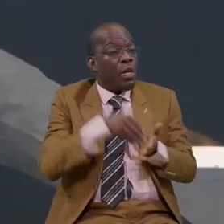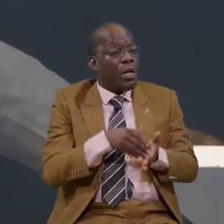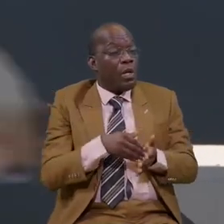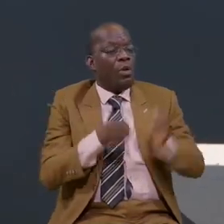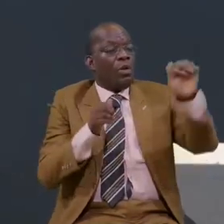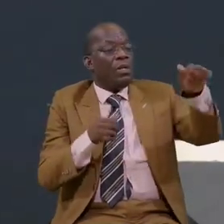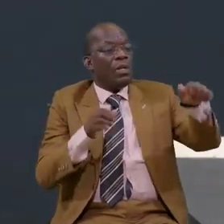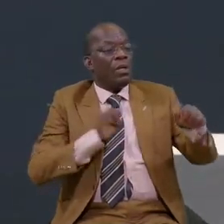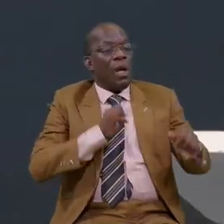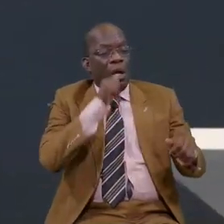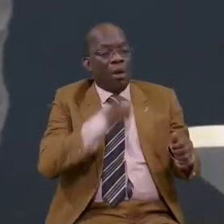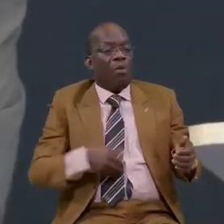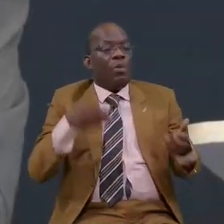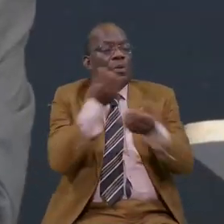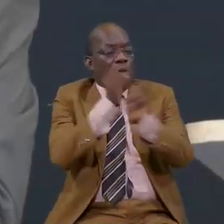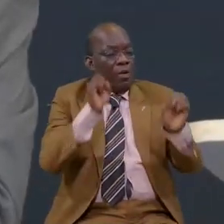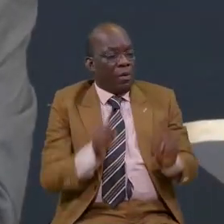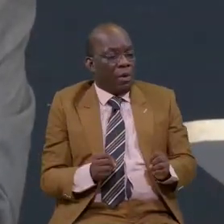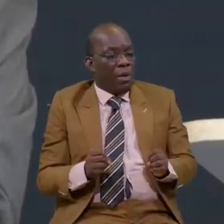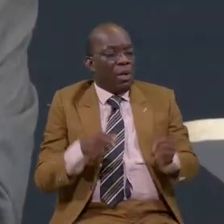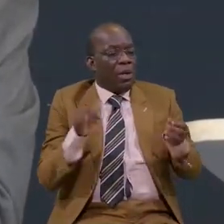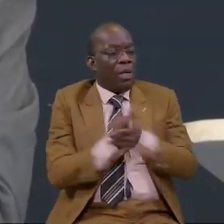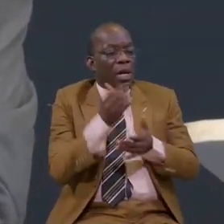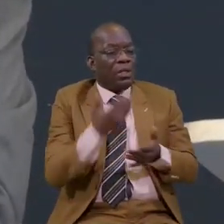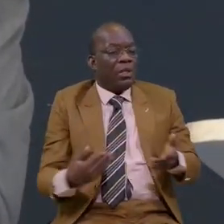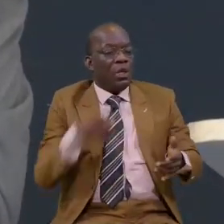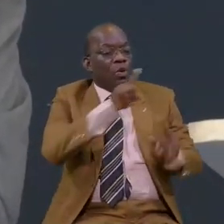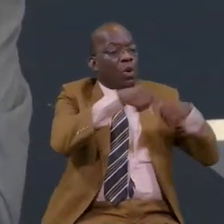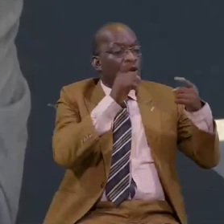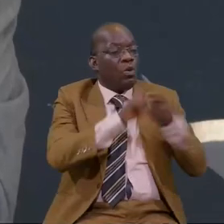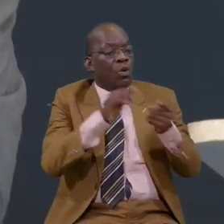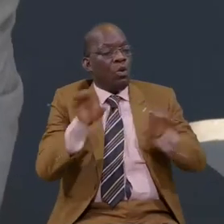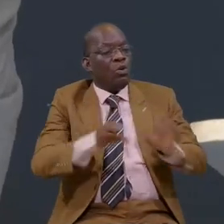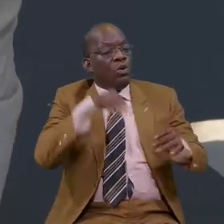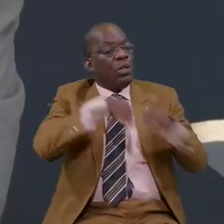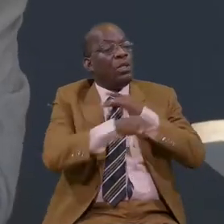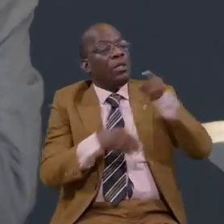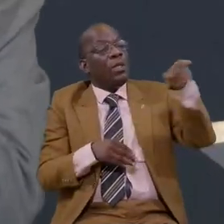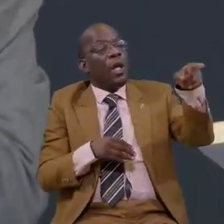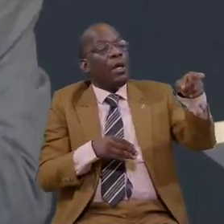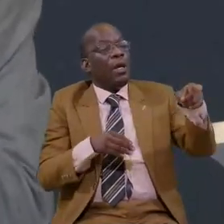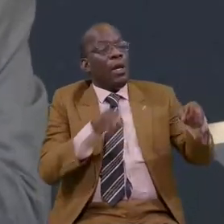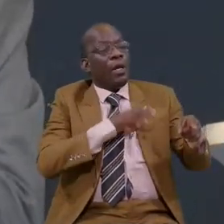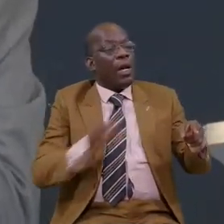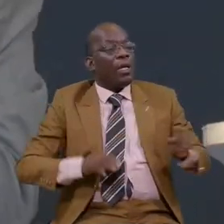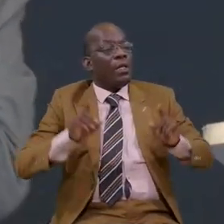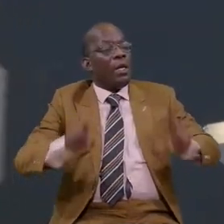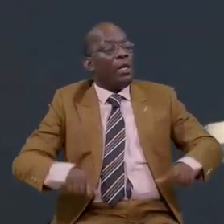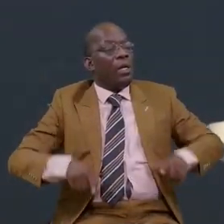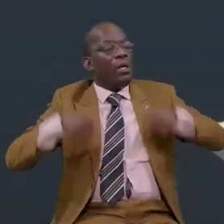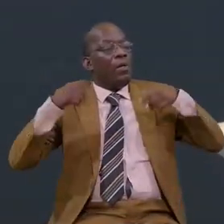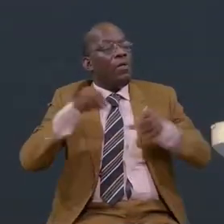sûr, c'était moi. Ah, tu es né de nouveau? Bien sûr, je suis né de nouveau. Mais ce que tu allais faire là-bas, là,